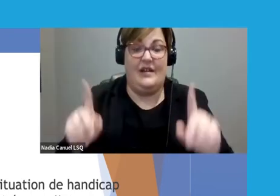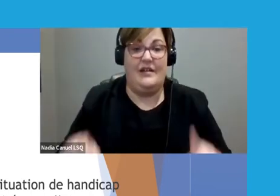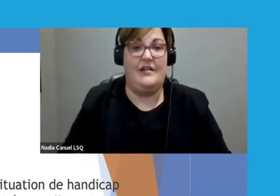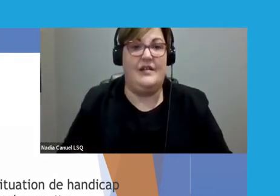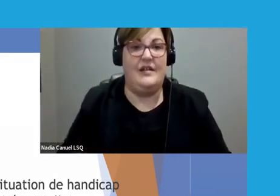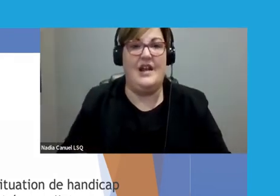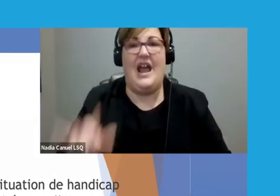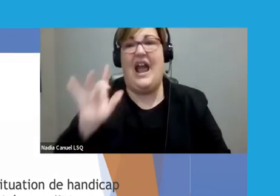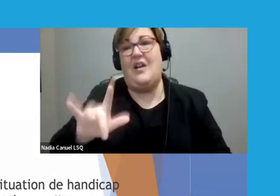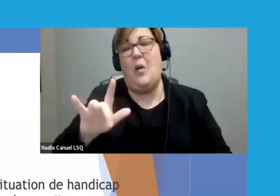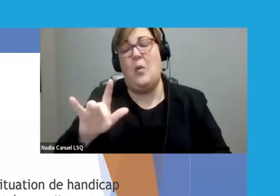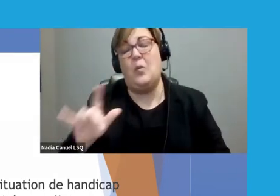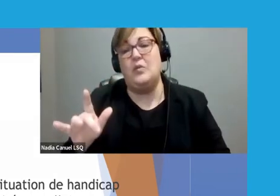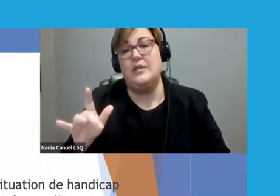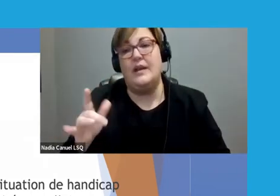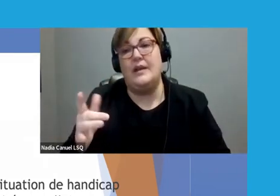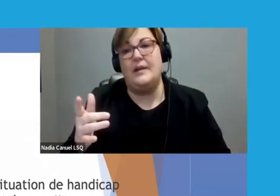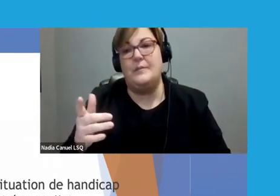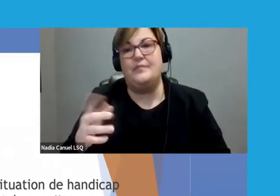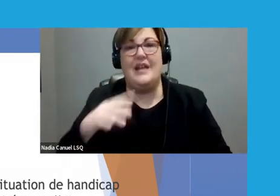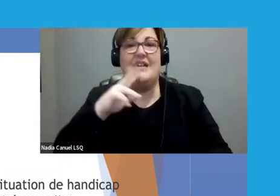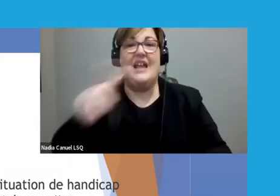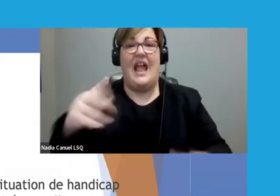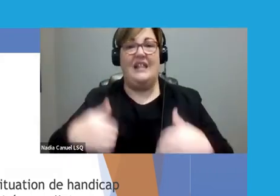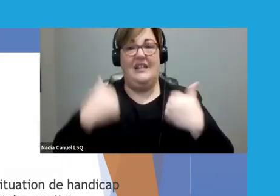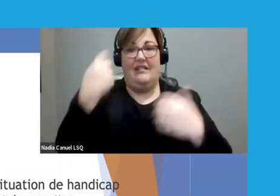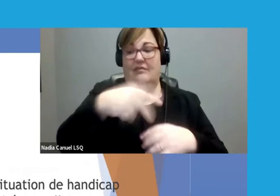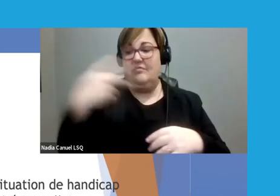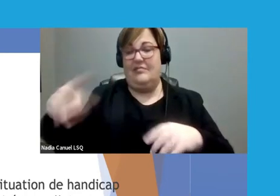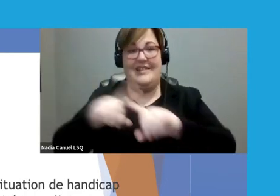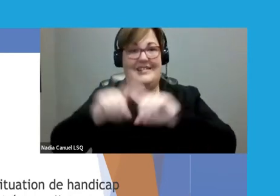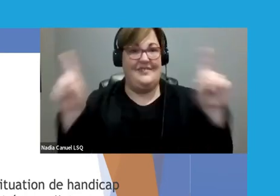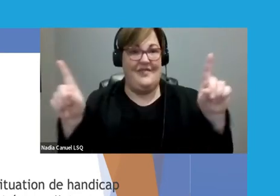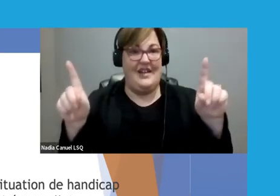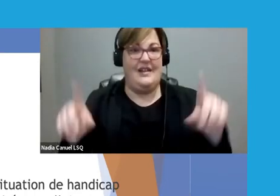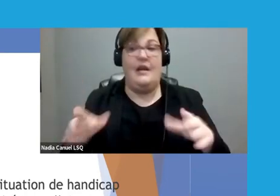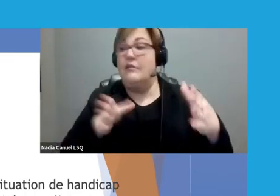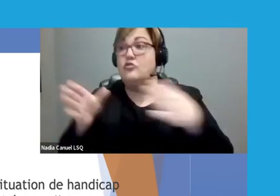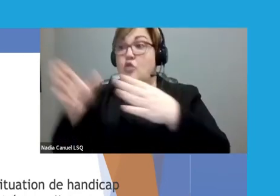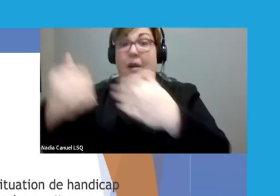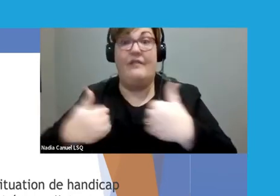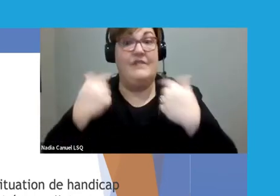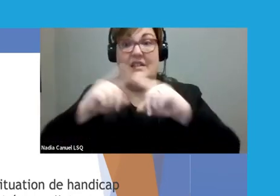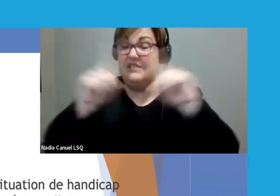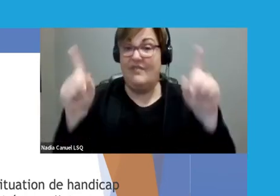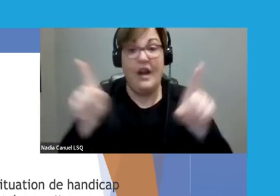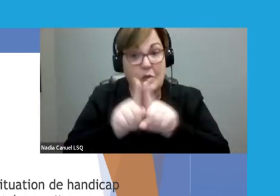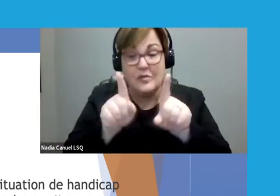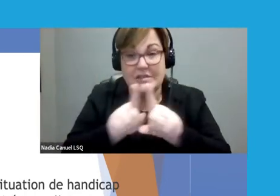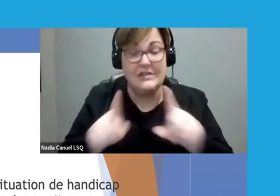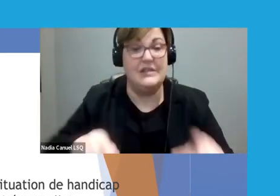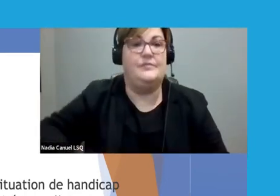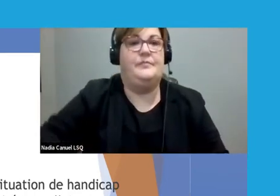aux différentes réalités de vie, aux différentes trajectoires de vie qui sont tout aussi